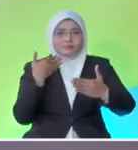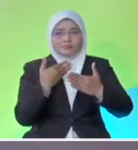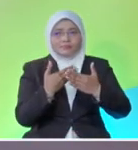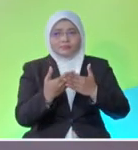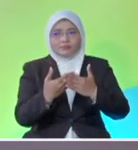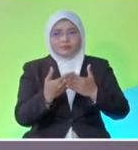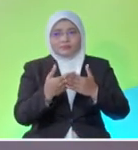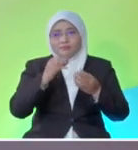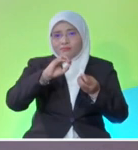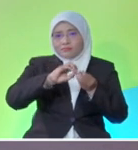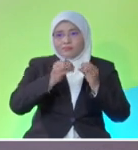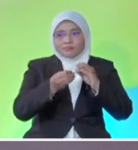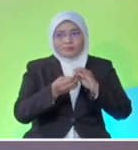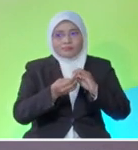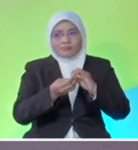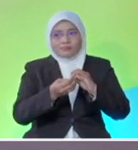sampailah ke